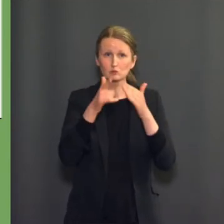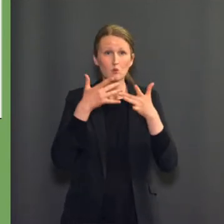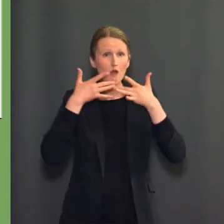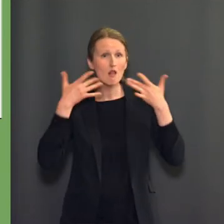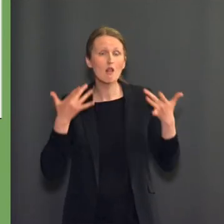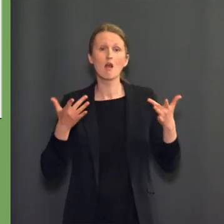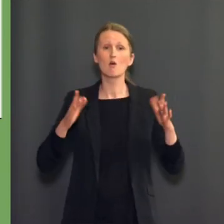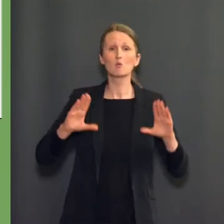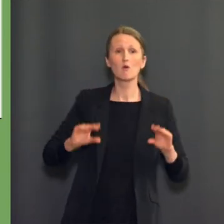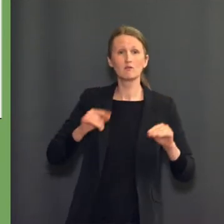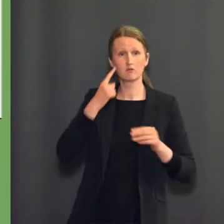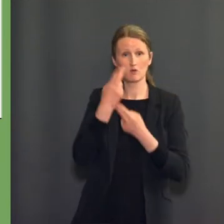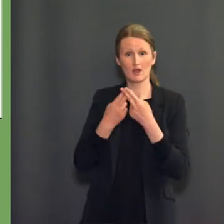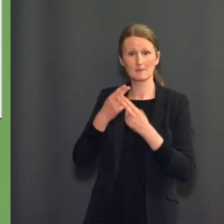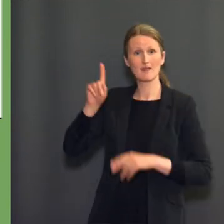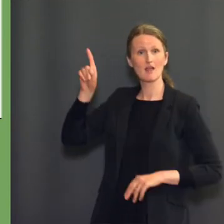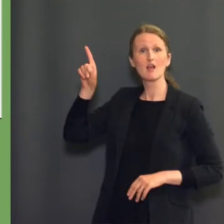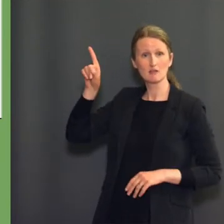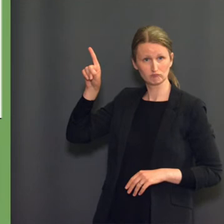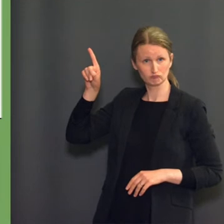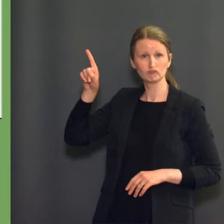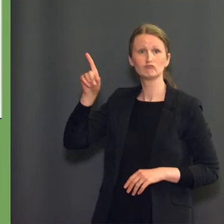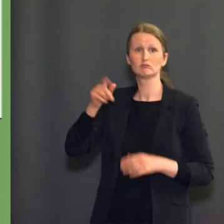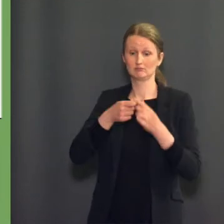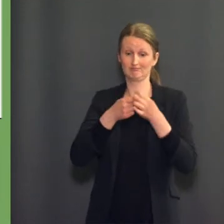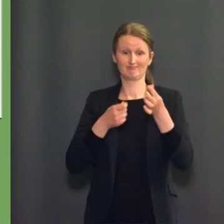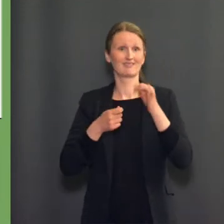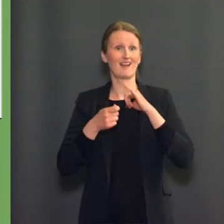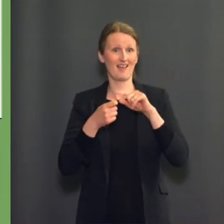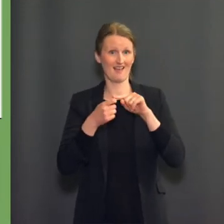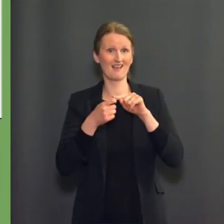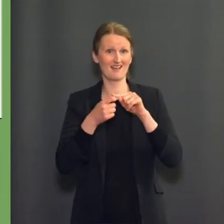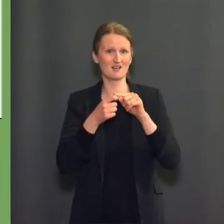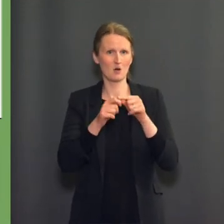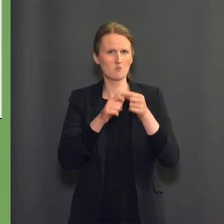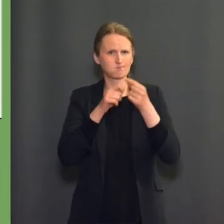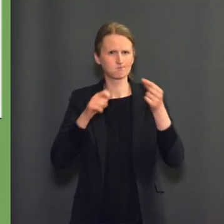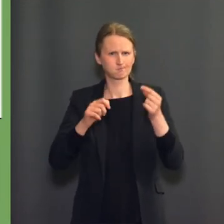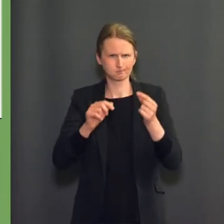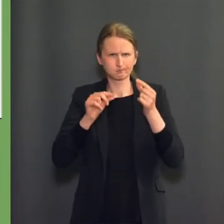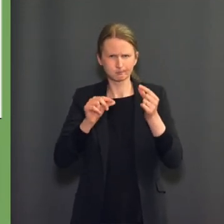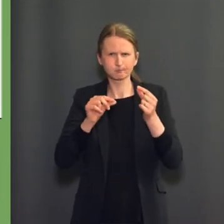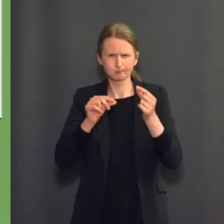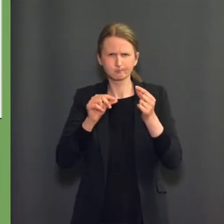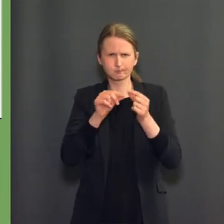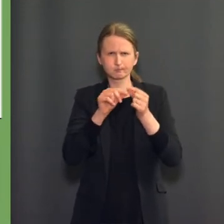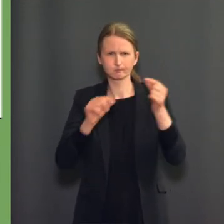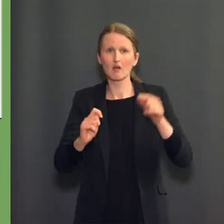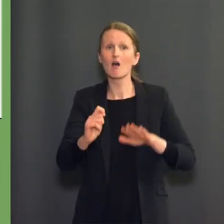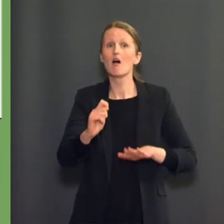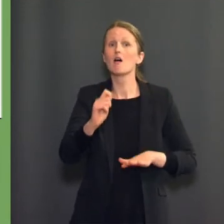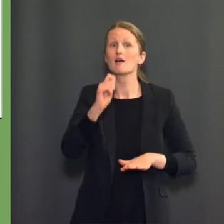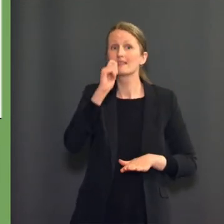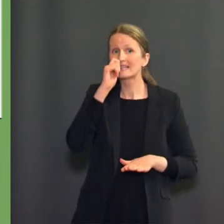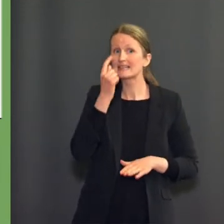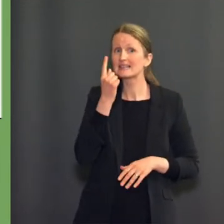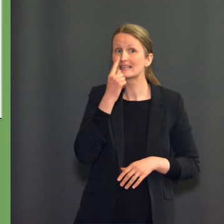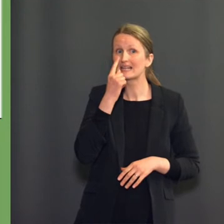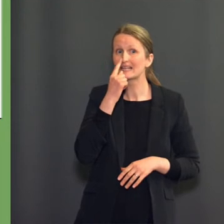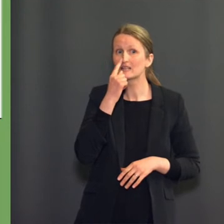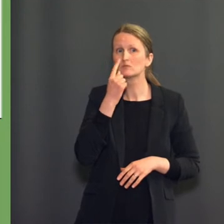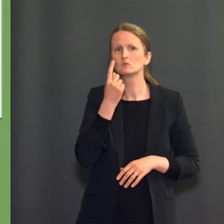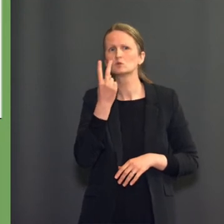l'échantillon avec un écouvillon épais que vous enfoncez environ entre 2 et 4 cm dans chaque